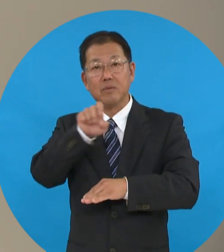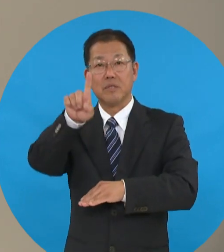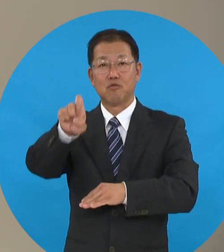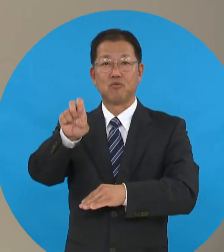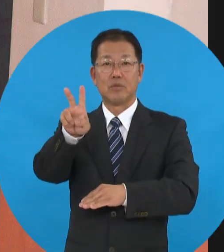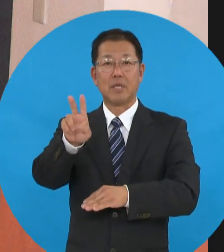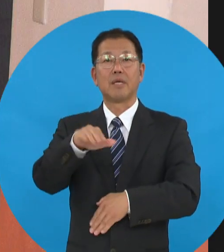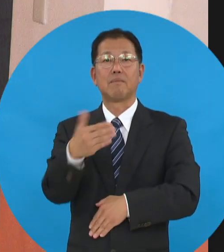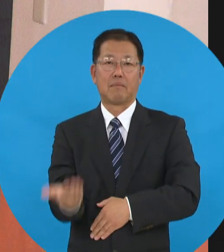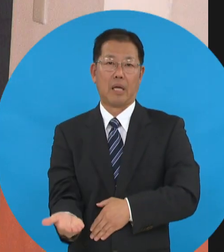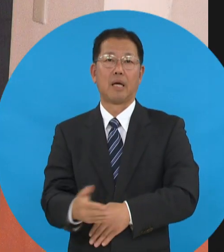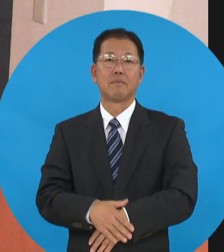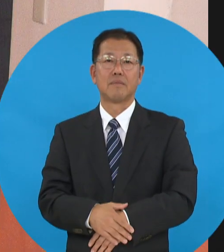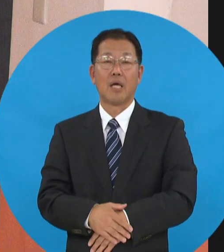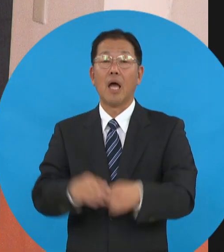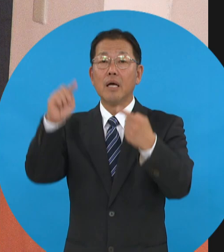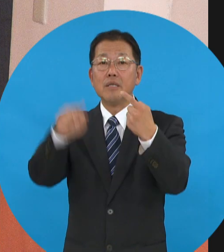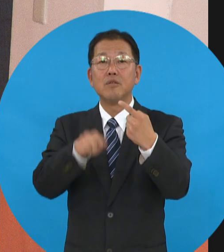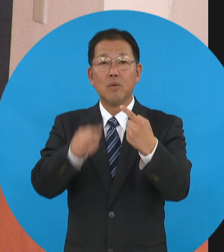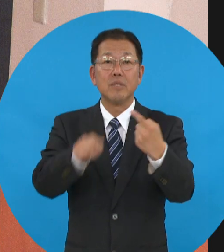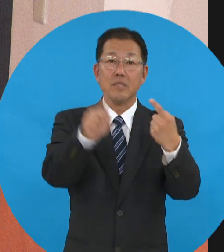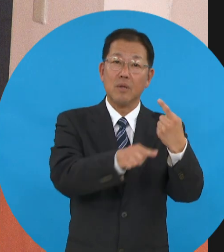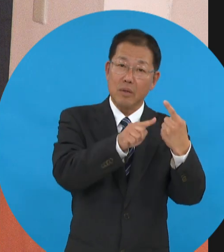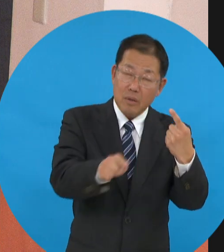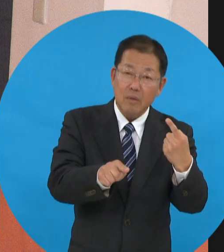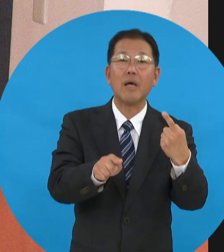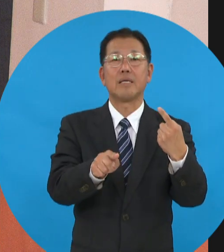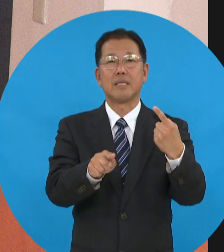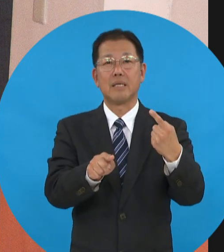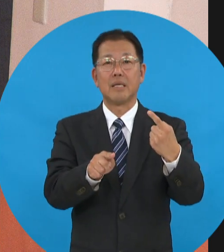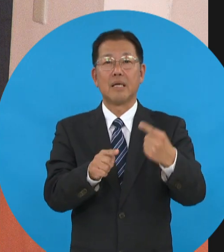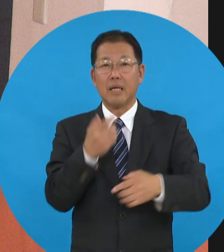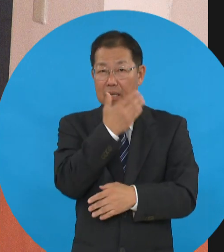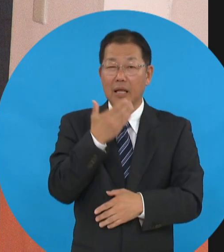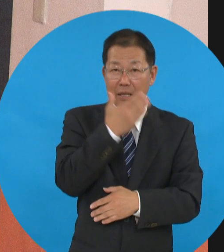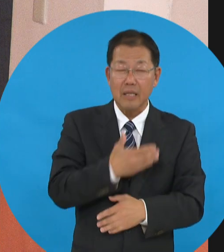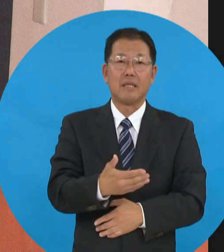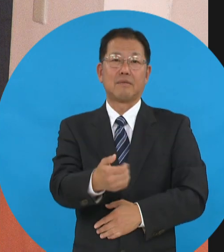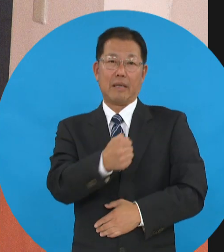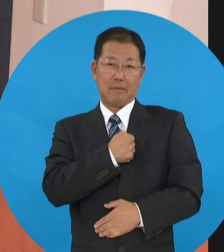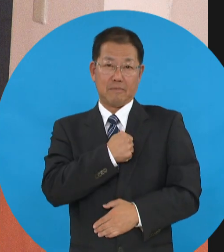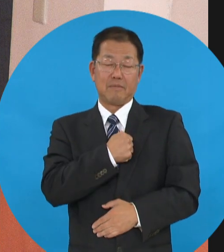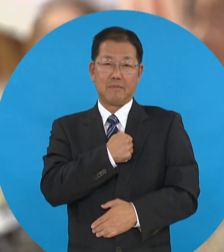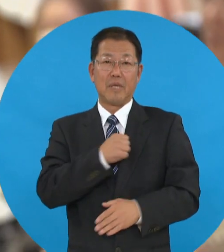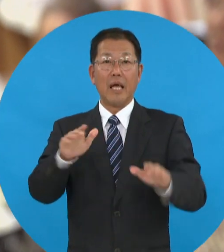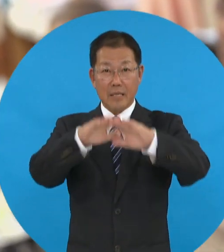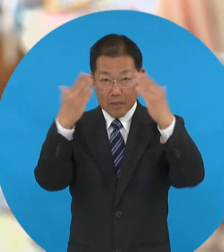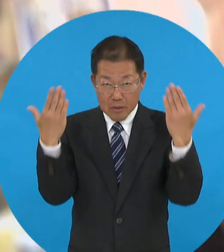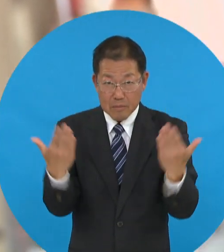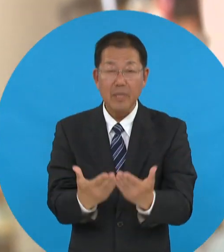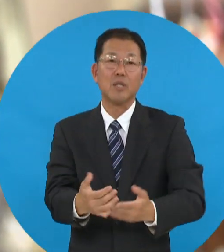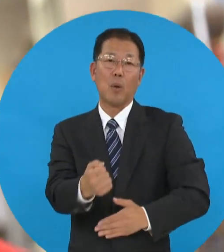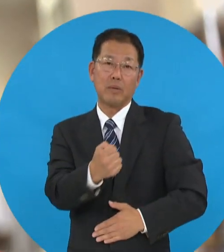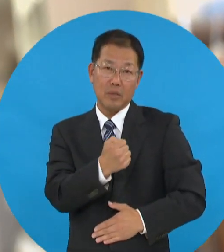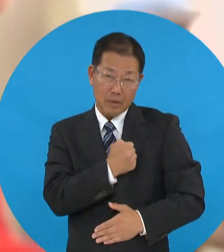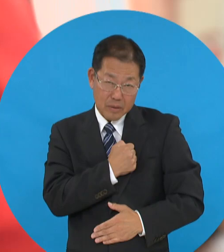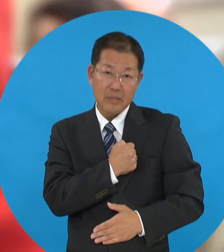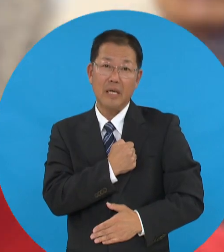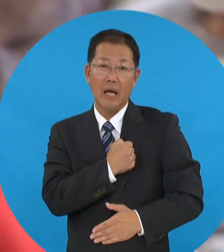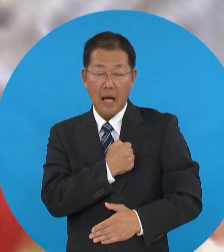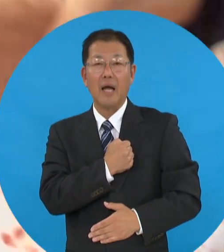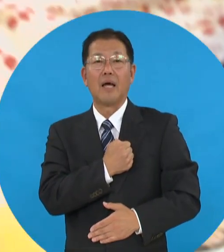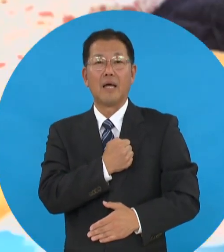。一人一人がかけがえのない命です。すべての命が大切にされ